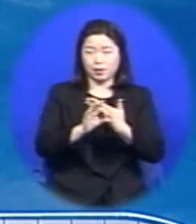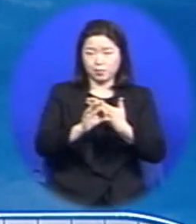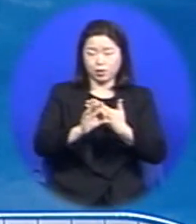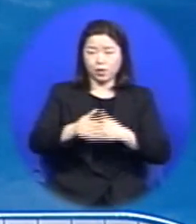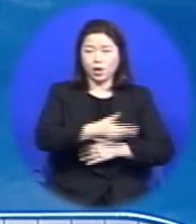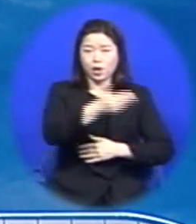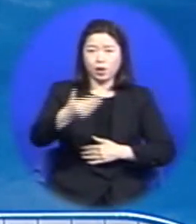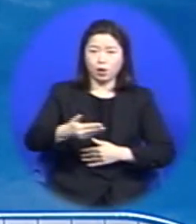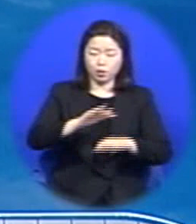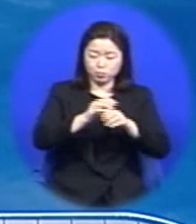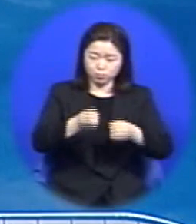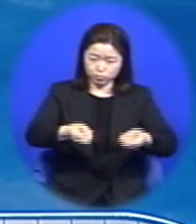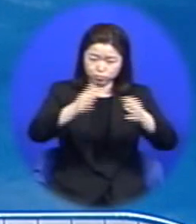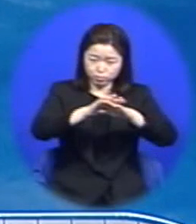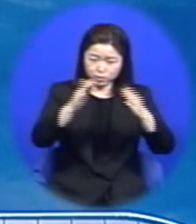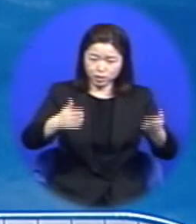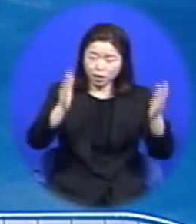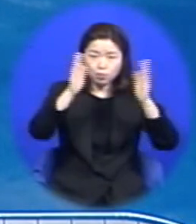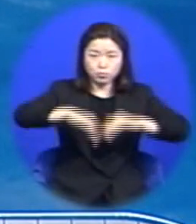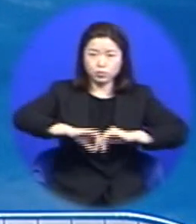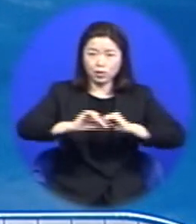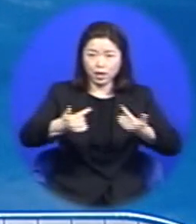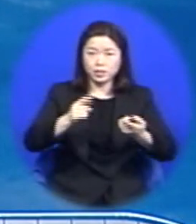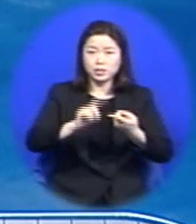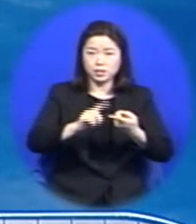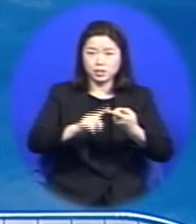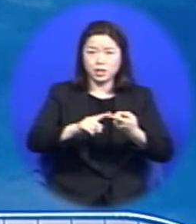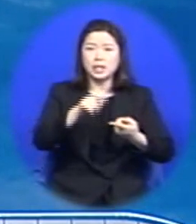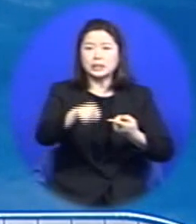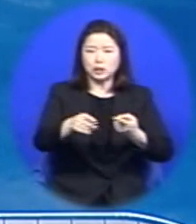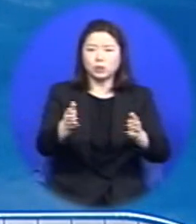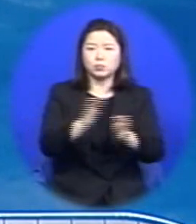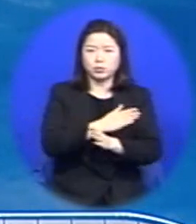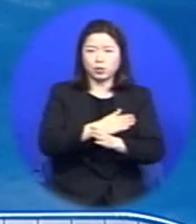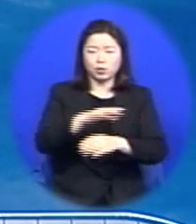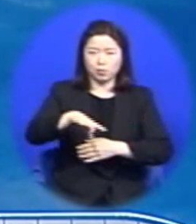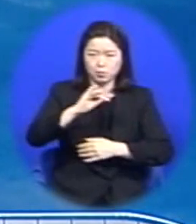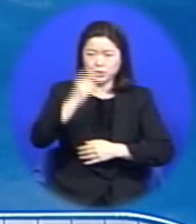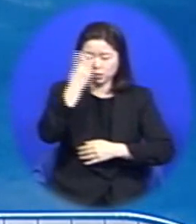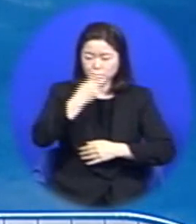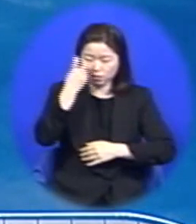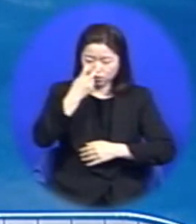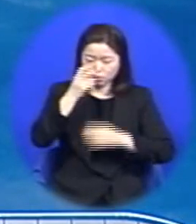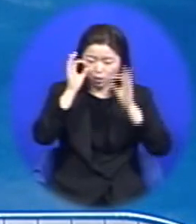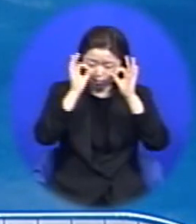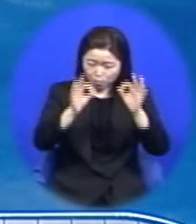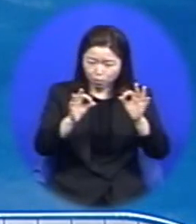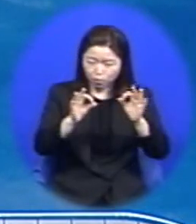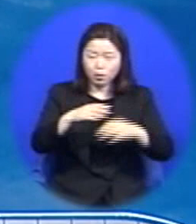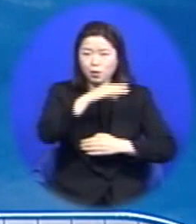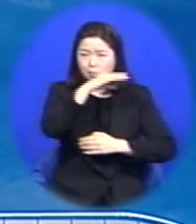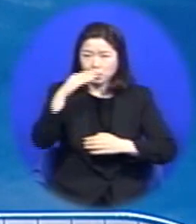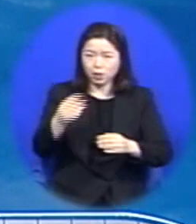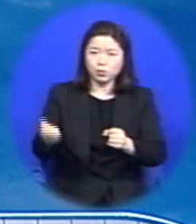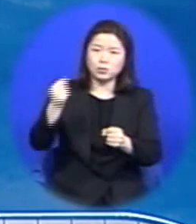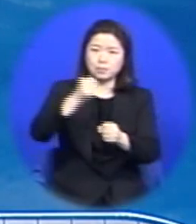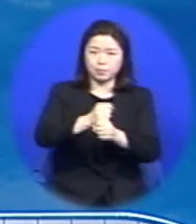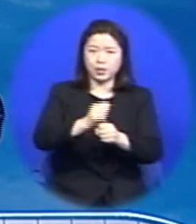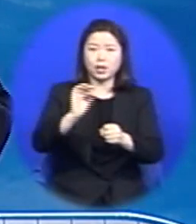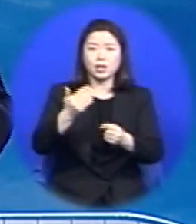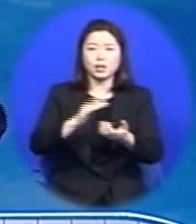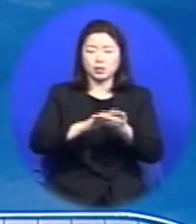여러분의 제단이 무너진 것은 아닌지 그것부터 먼저 점검하고 바로 세워야 합니다.